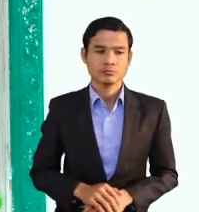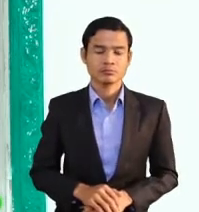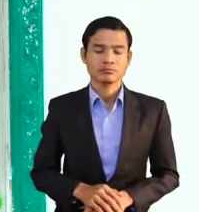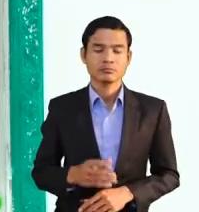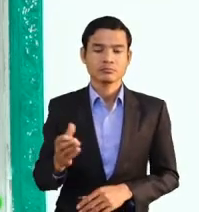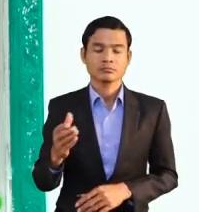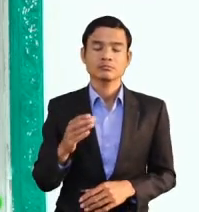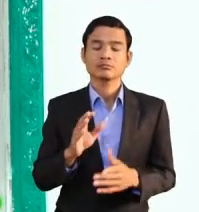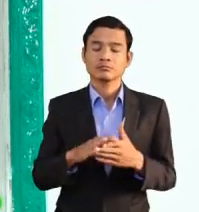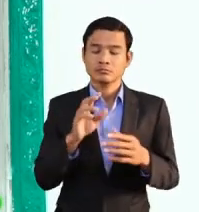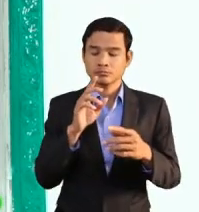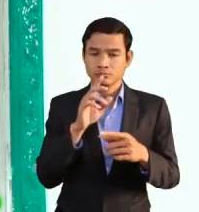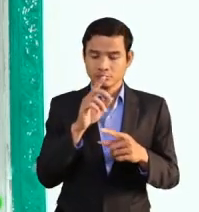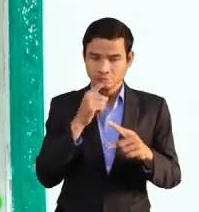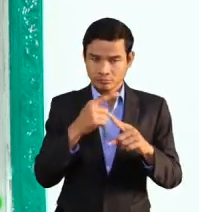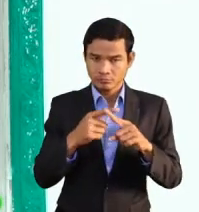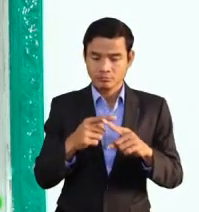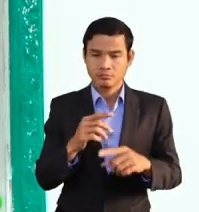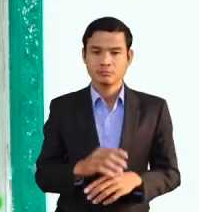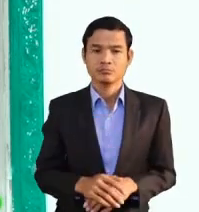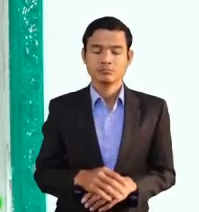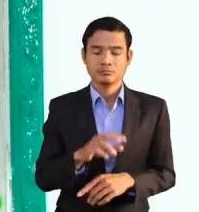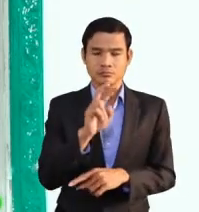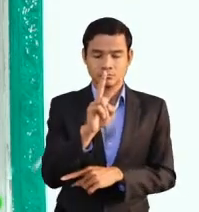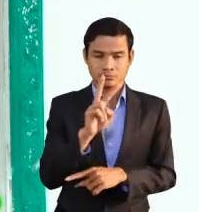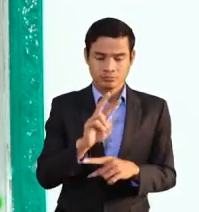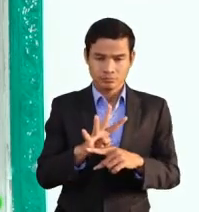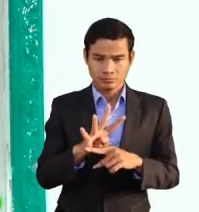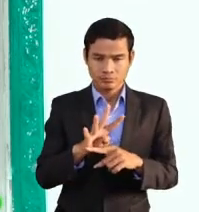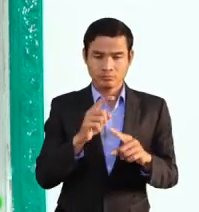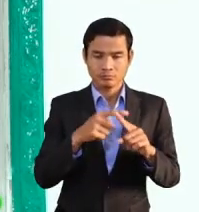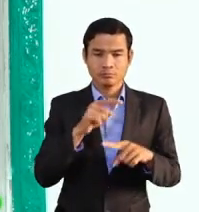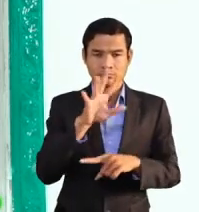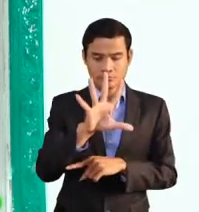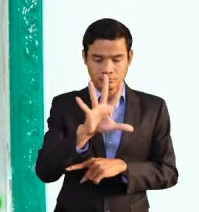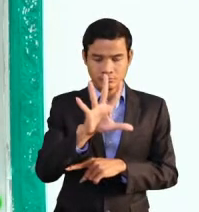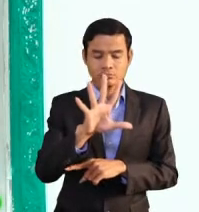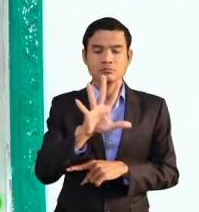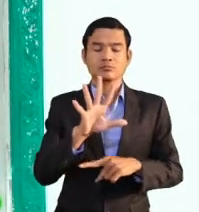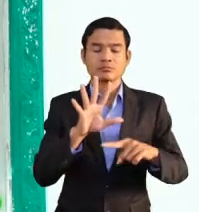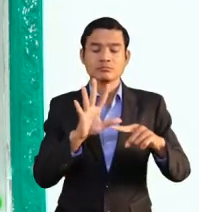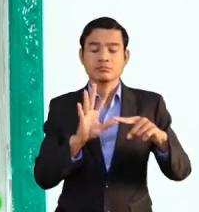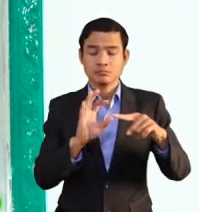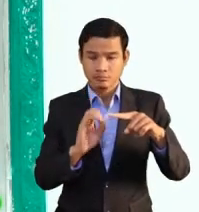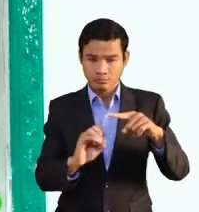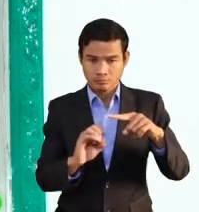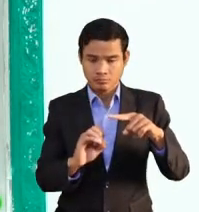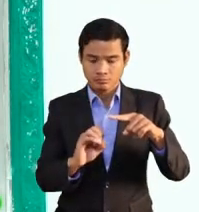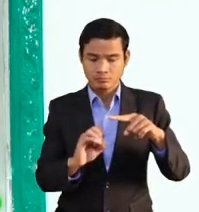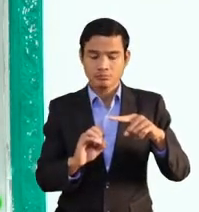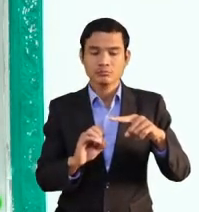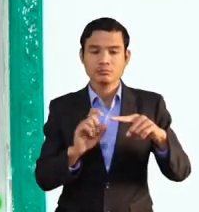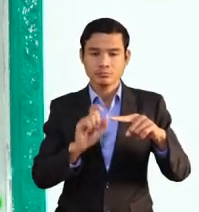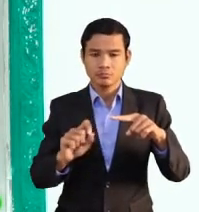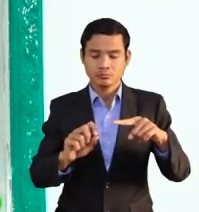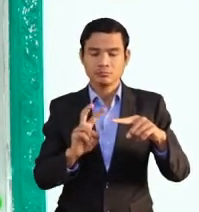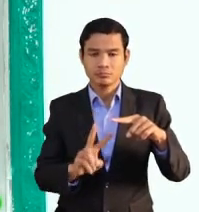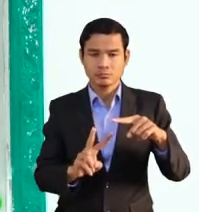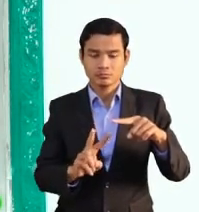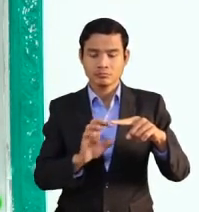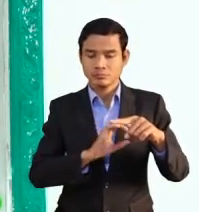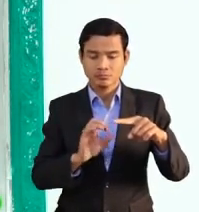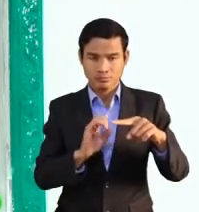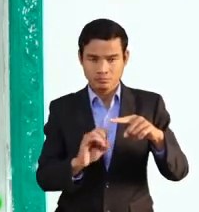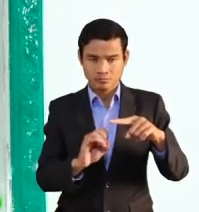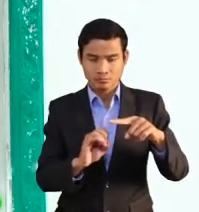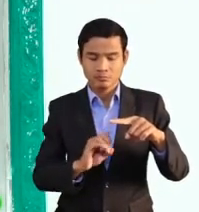chẳng dương hai con mà con buôn phạm đó cha là ô mà phây sò xế lệch